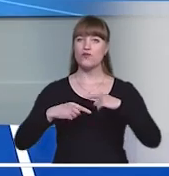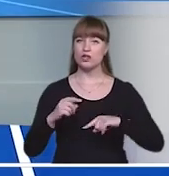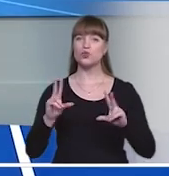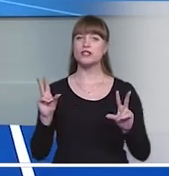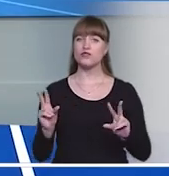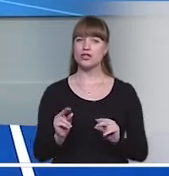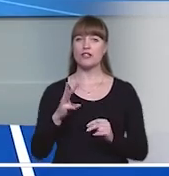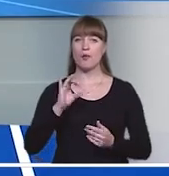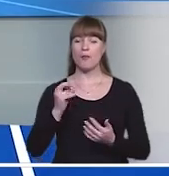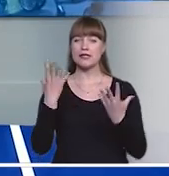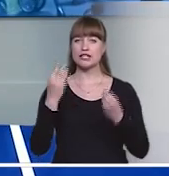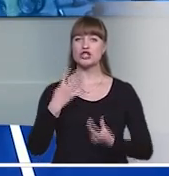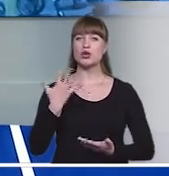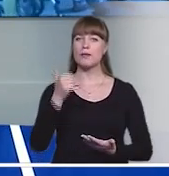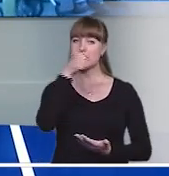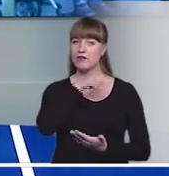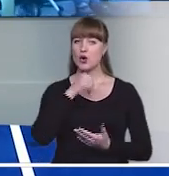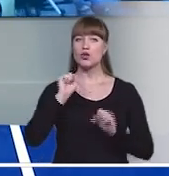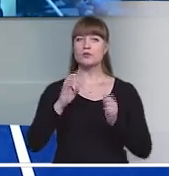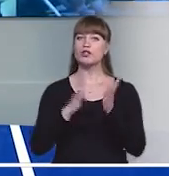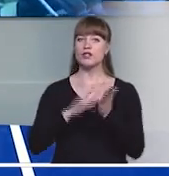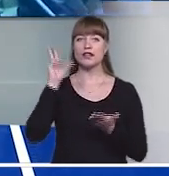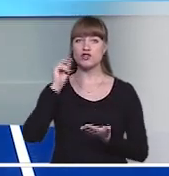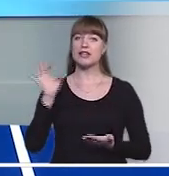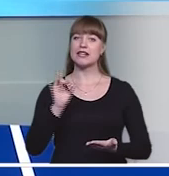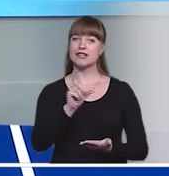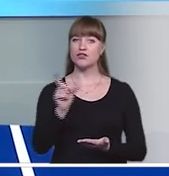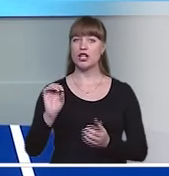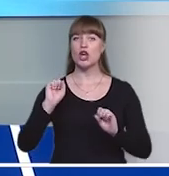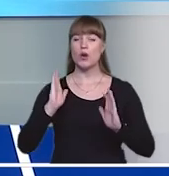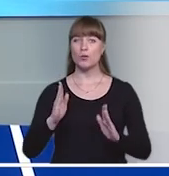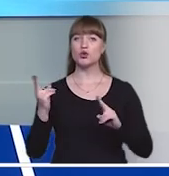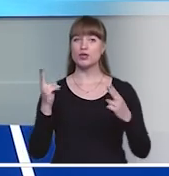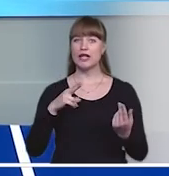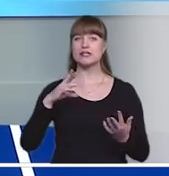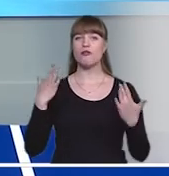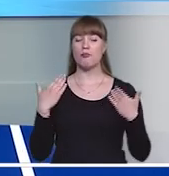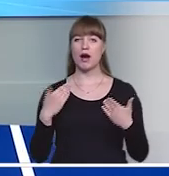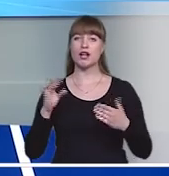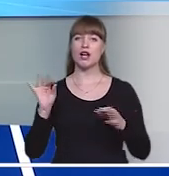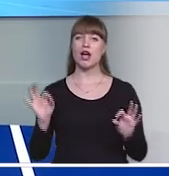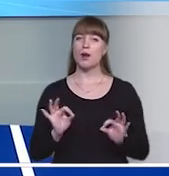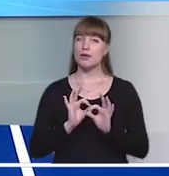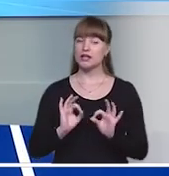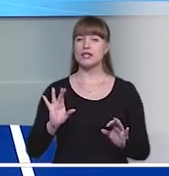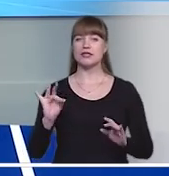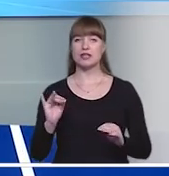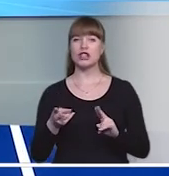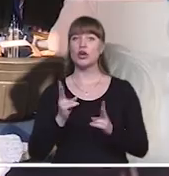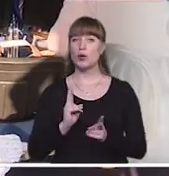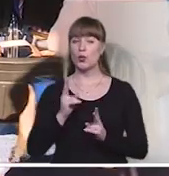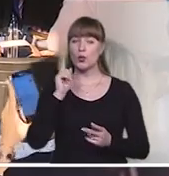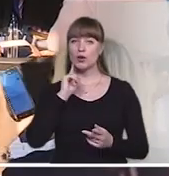Вернуться в счастливый майский день 45-го года смогут 9 числа ростовчане. Будут танцы в парках, под духовой оркестр и полевые